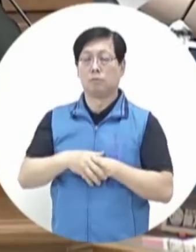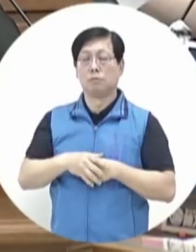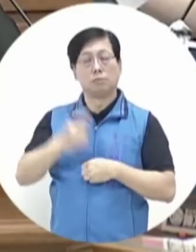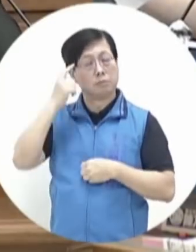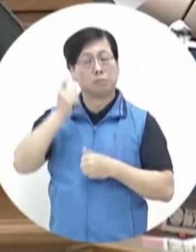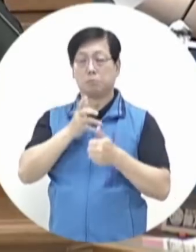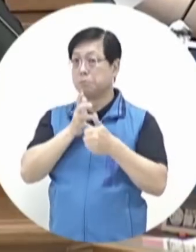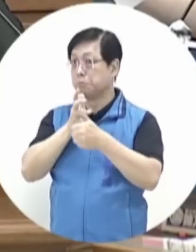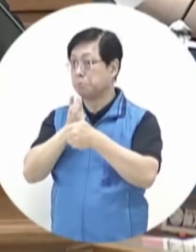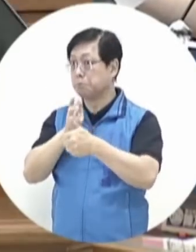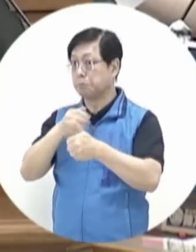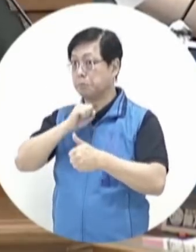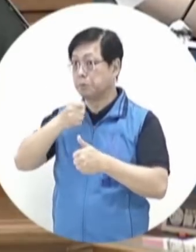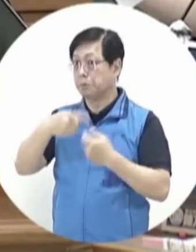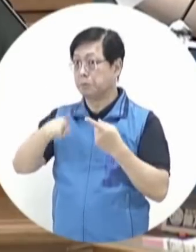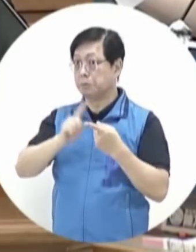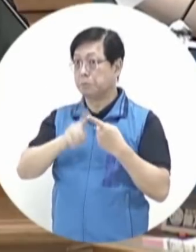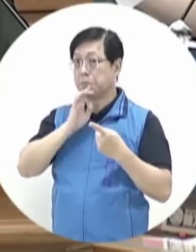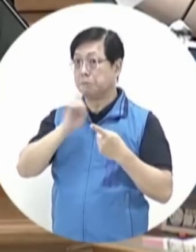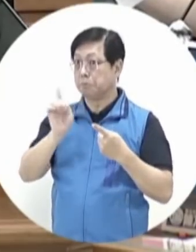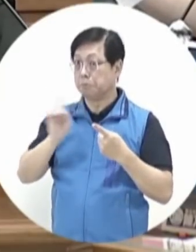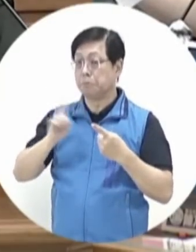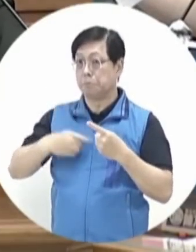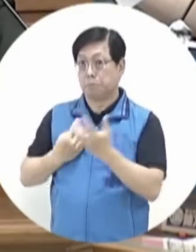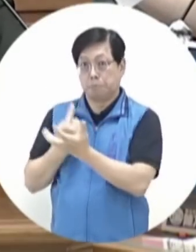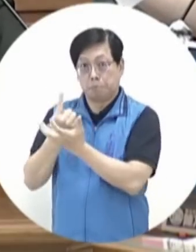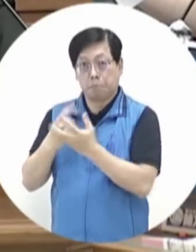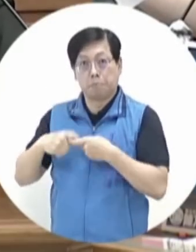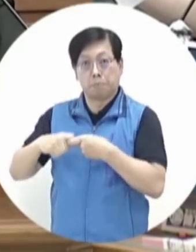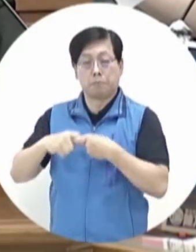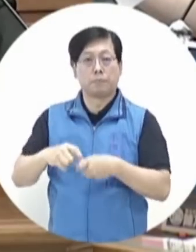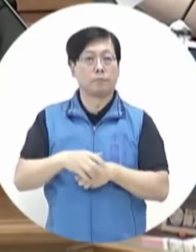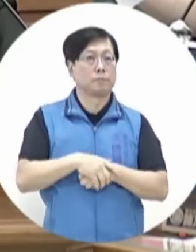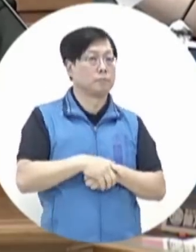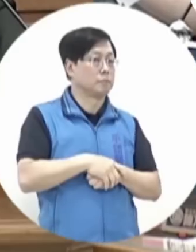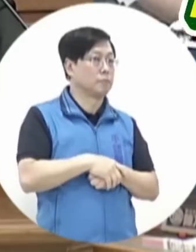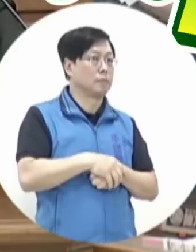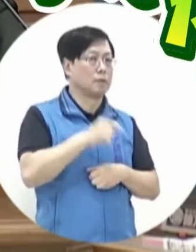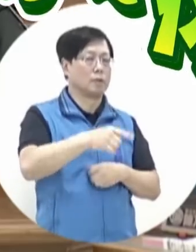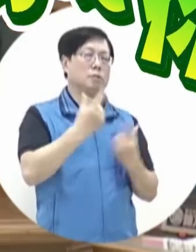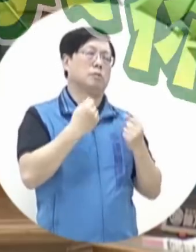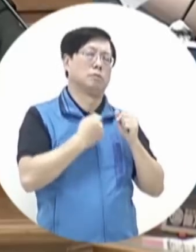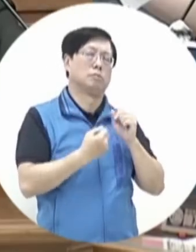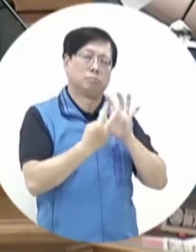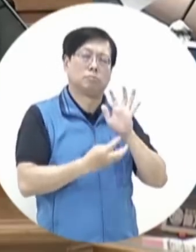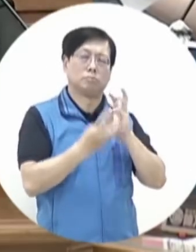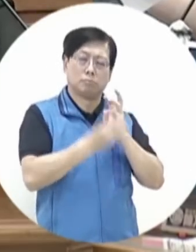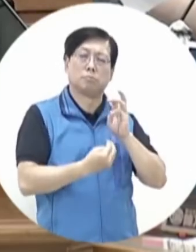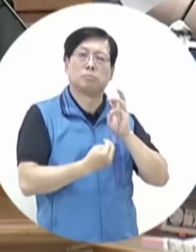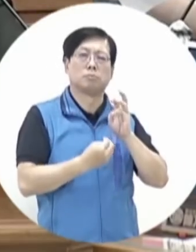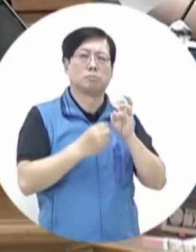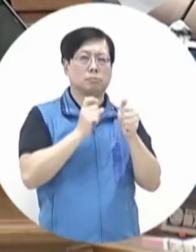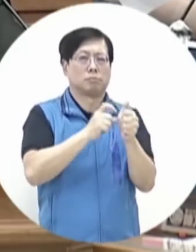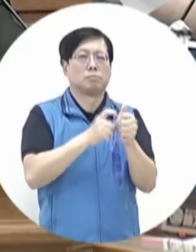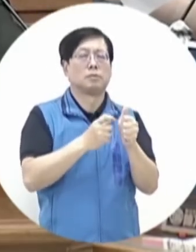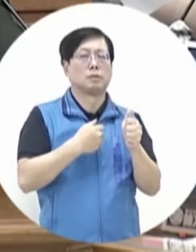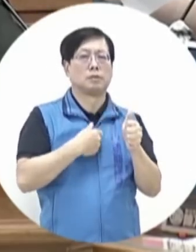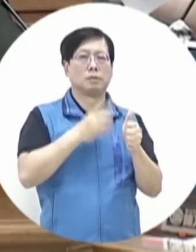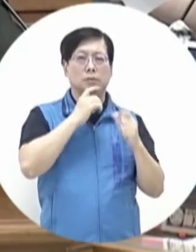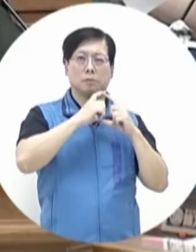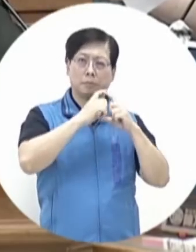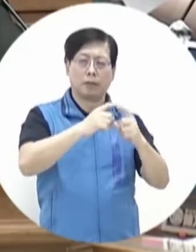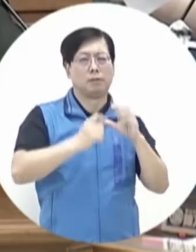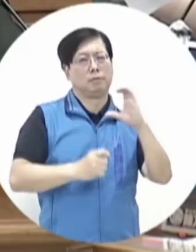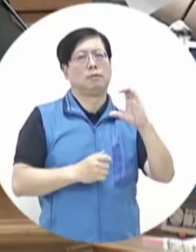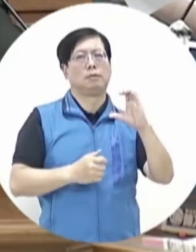你觉得台湾应该要跟哪一个集团结盟呢？ 这也是申论题啊。 好， 这题目老师出了，让人家答都答 C